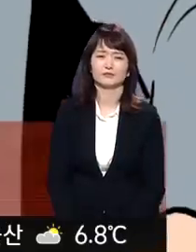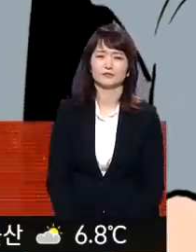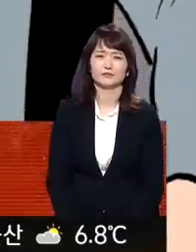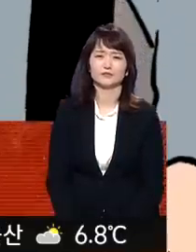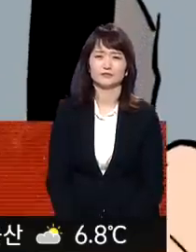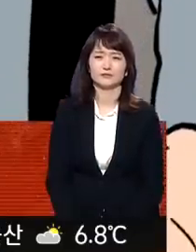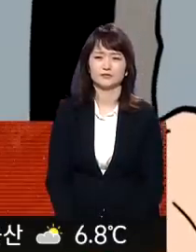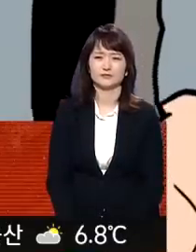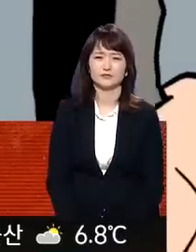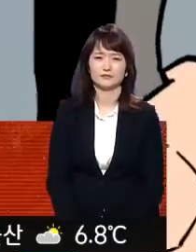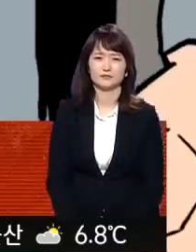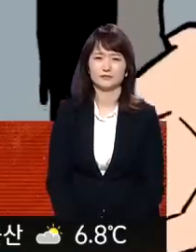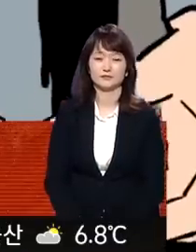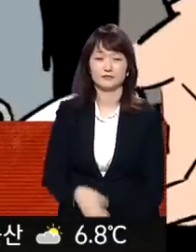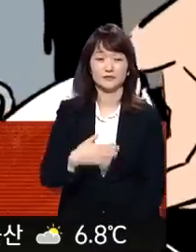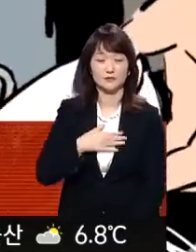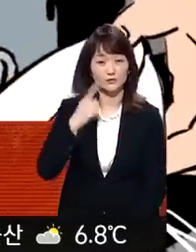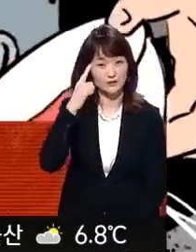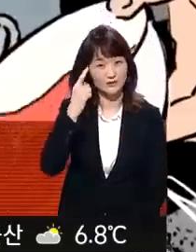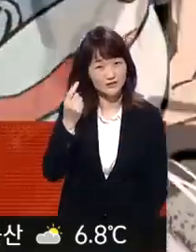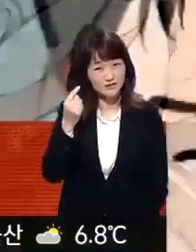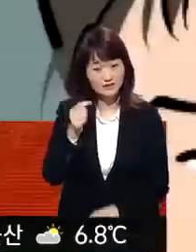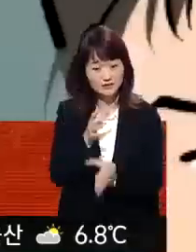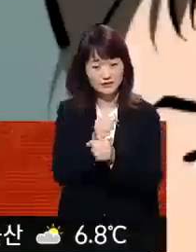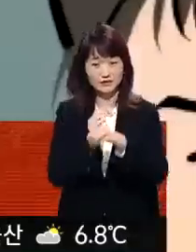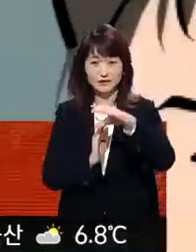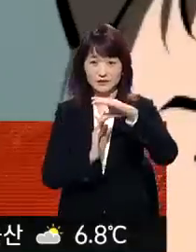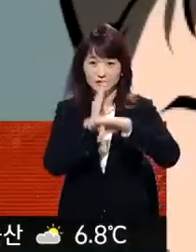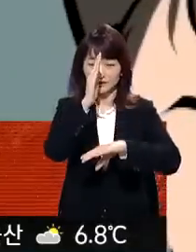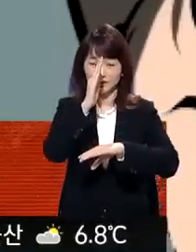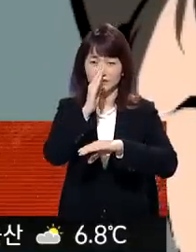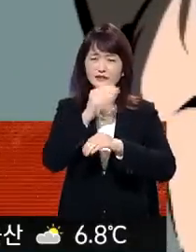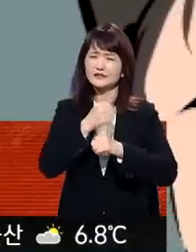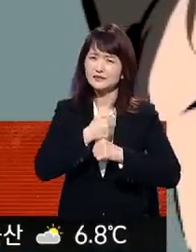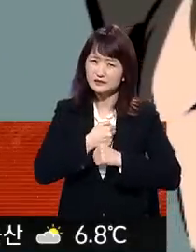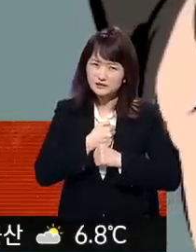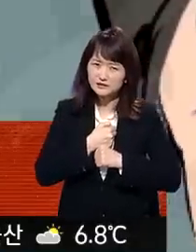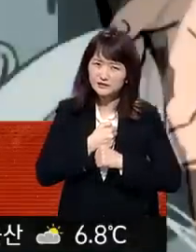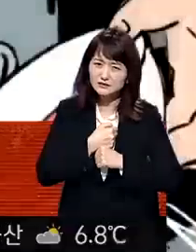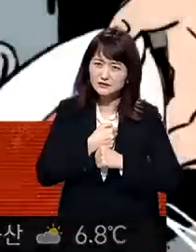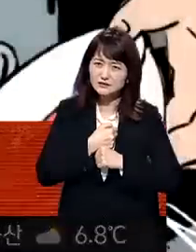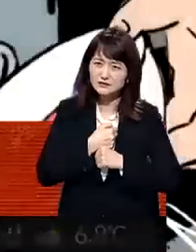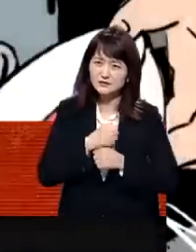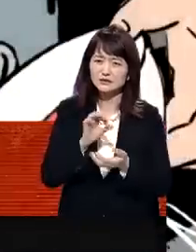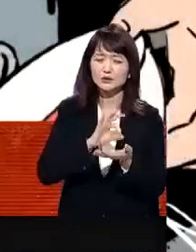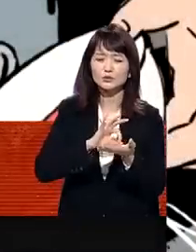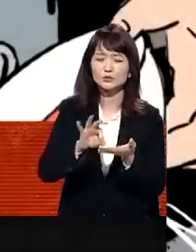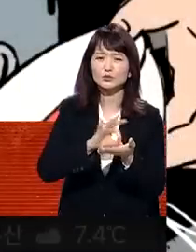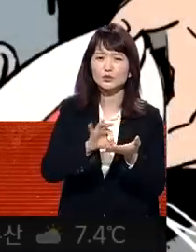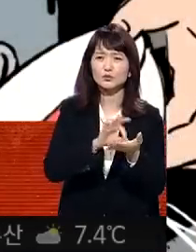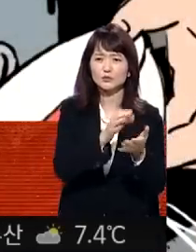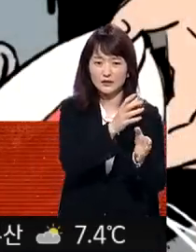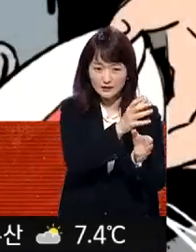말씀드리겠습니다. 자, 박 변호사님. 뭐 마찬가지예요. 유통기한 뭐 그렇게 지키고 그것도 사실은 소비기한, 유통기한